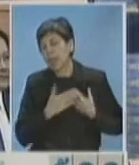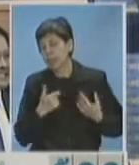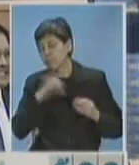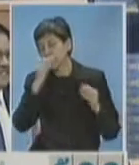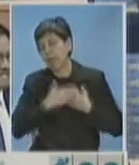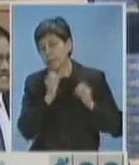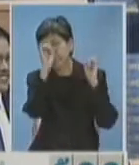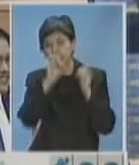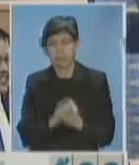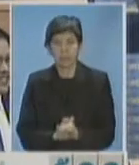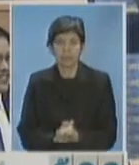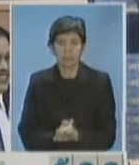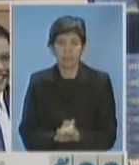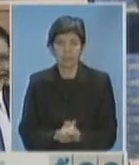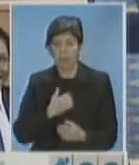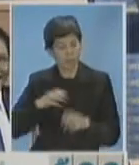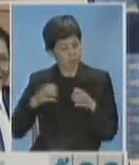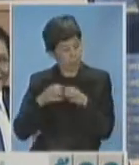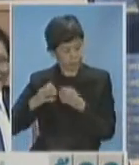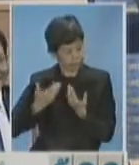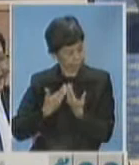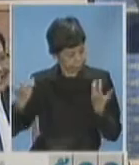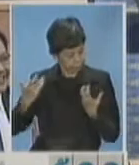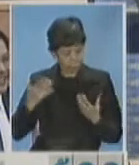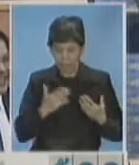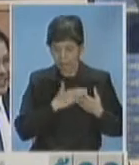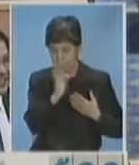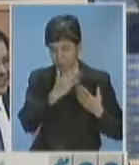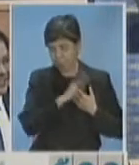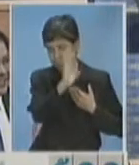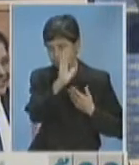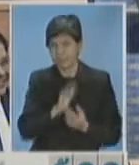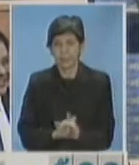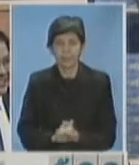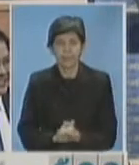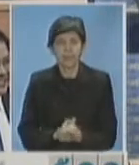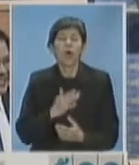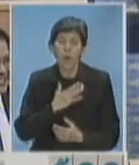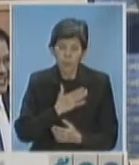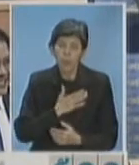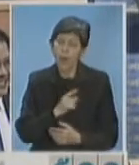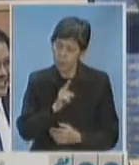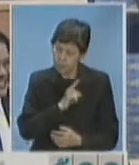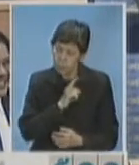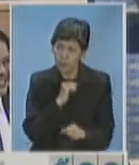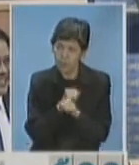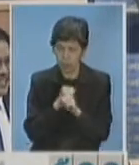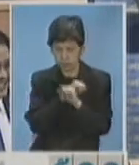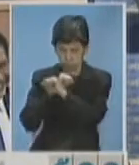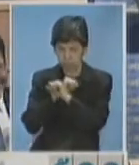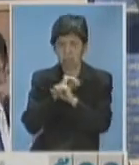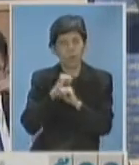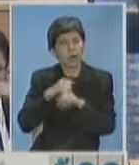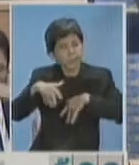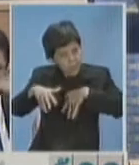านเพราะเราอยู่คนละพรรคจึงไม่อาจที่จะรักกันได้ผมจึงต้องทำหน้าที่เพื่อปกป้องผลประโ